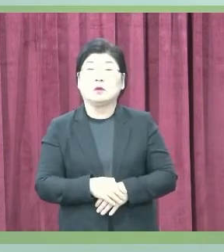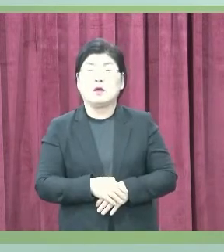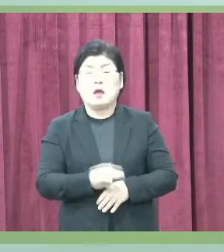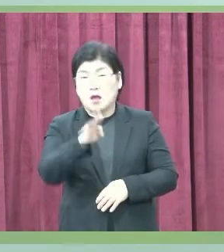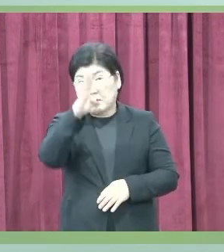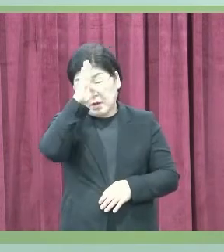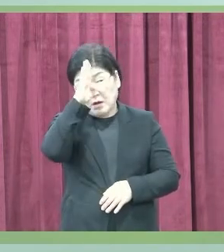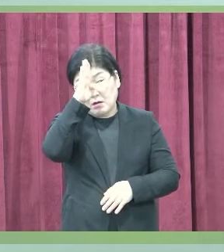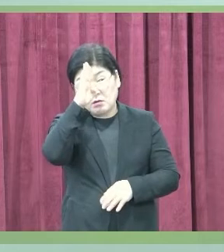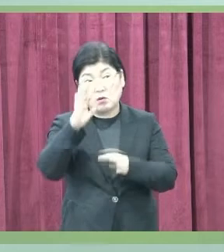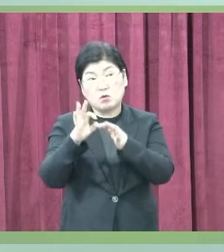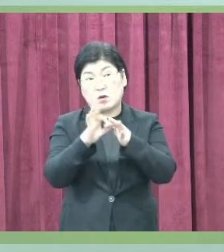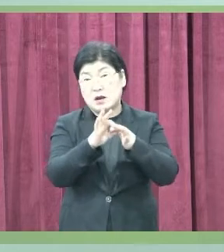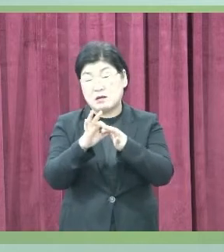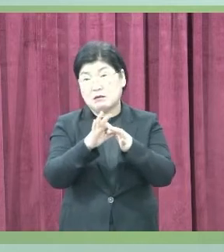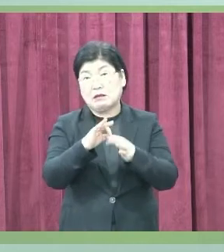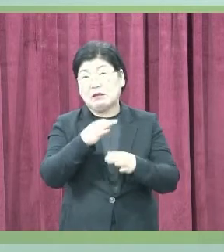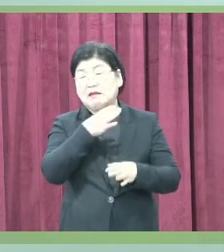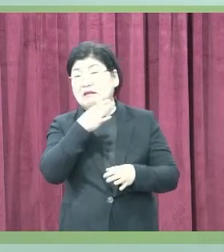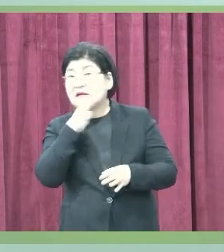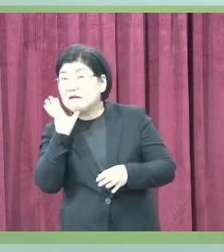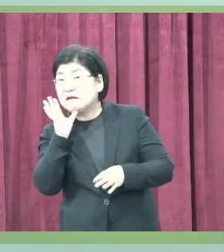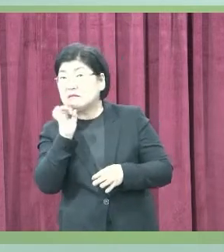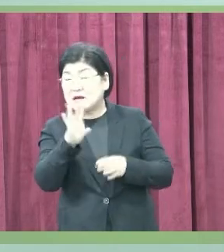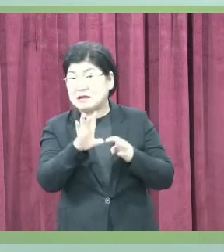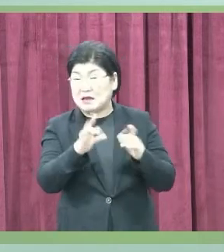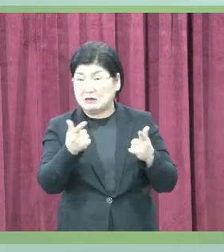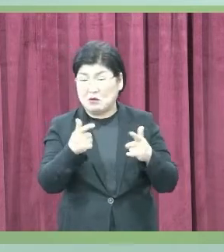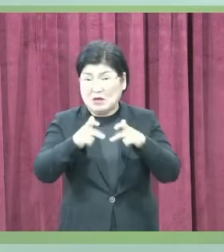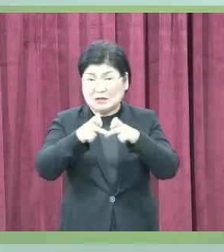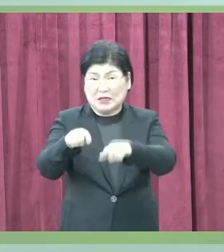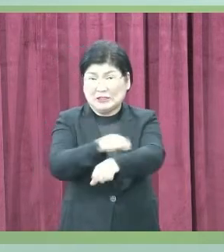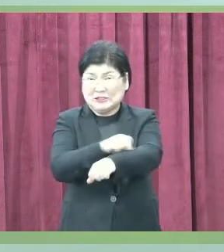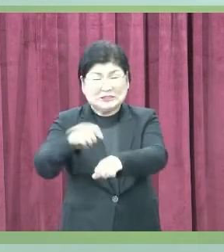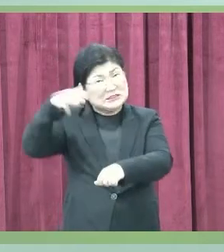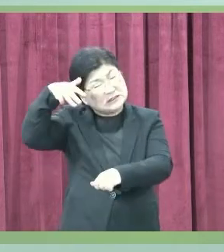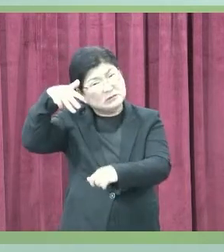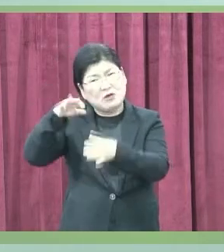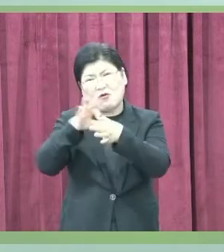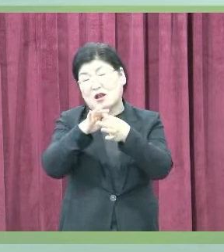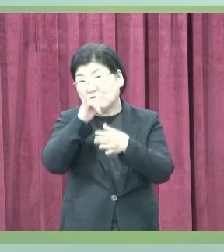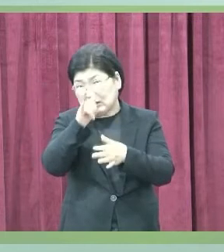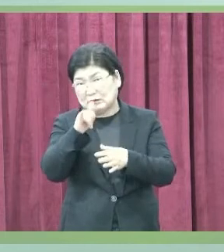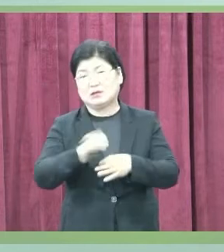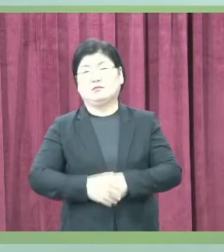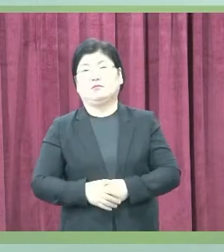질환의 꼭 고연령대뿐만이 아니라 이 장애의 특성과 치매는 상관성이 있다라는 거.